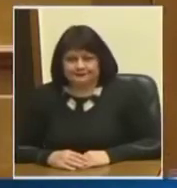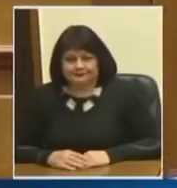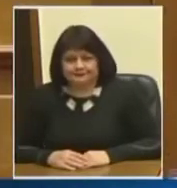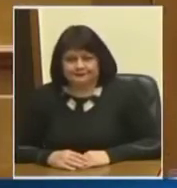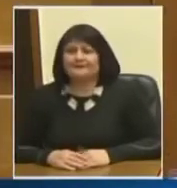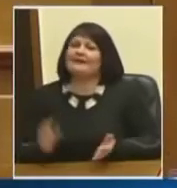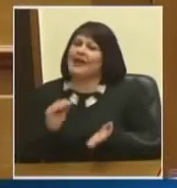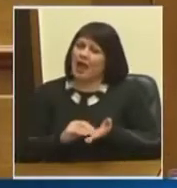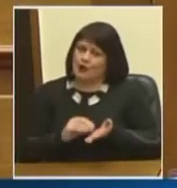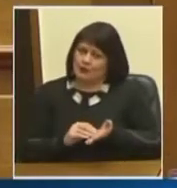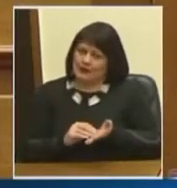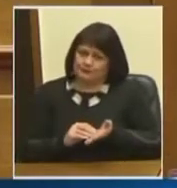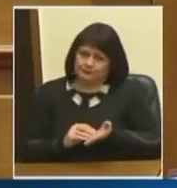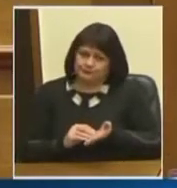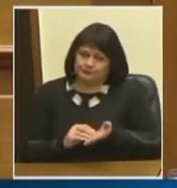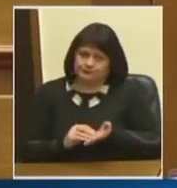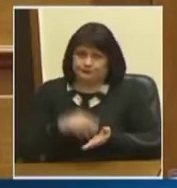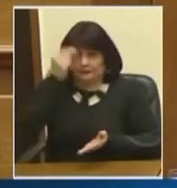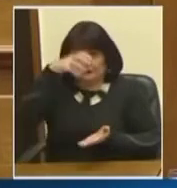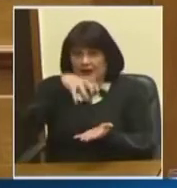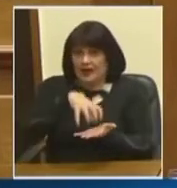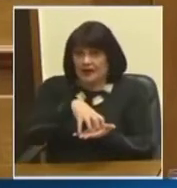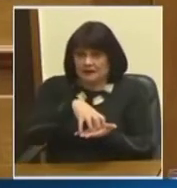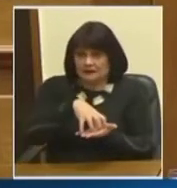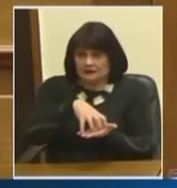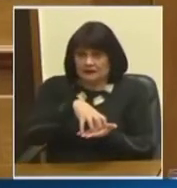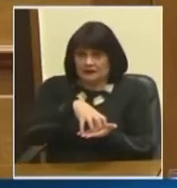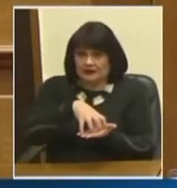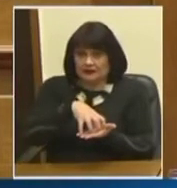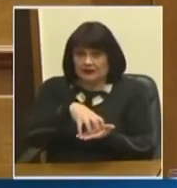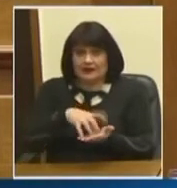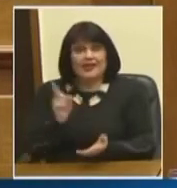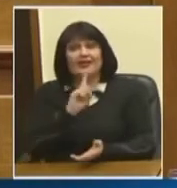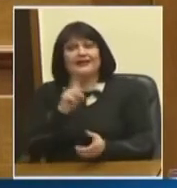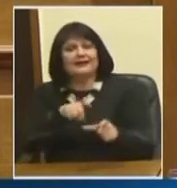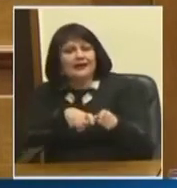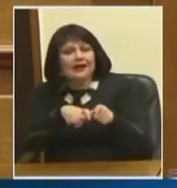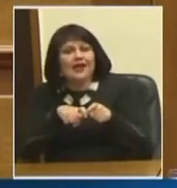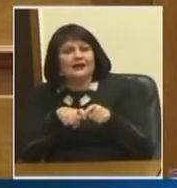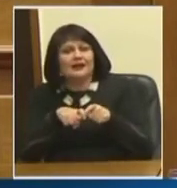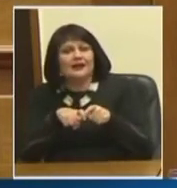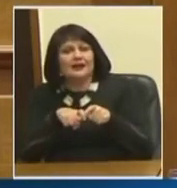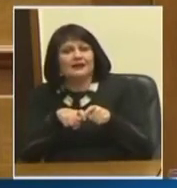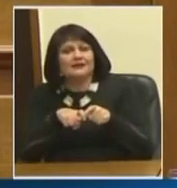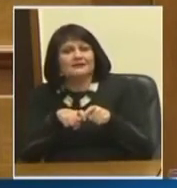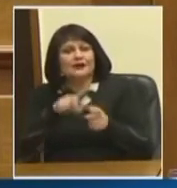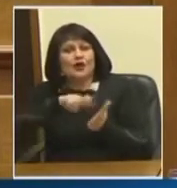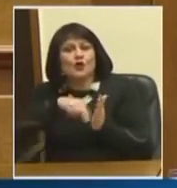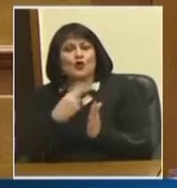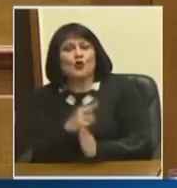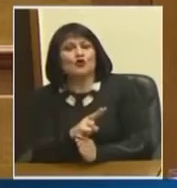Και κάτι ακόμα. Η Εκκλησία δεν είναι εταιρεία. Και φυσικά η αποστολή